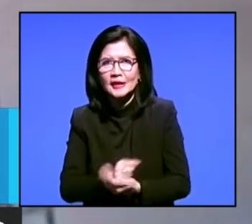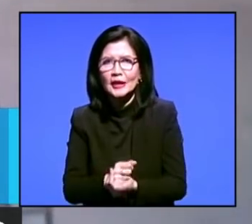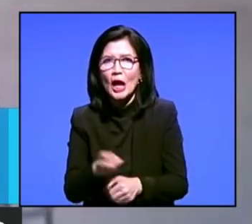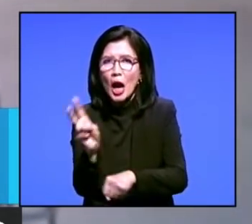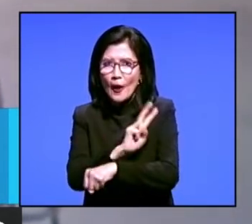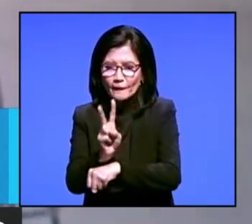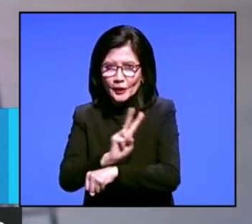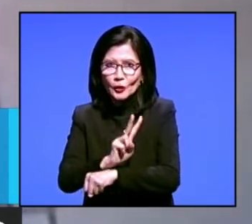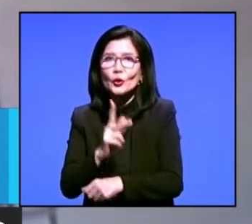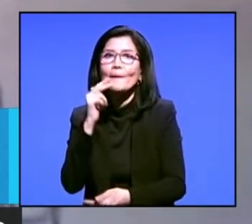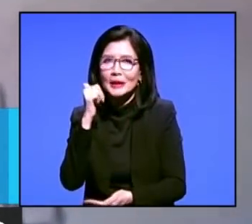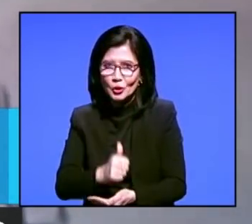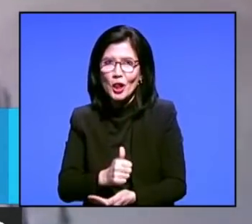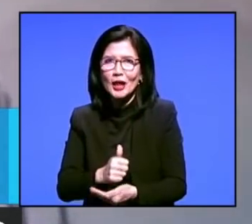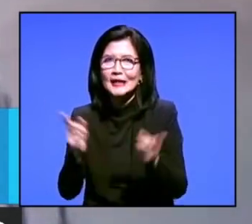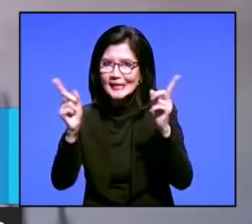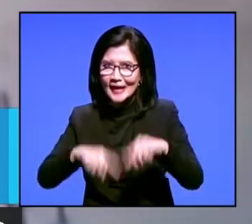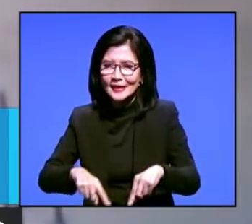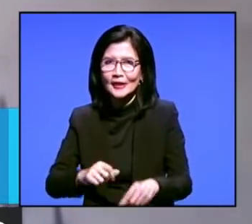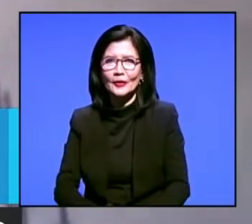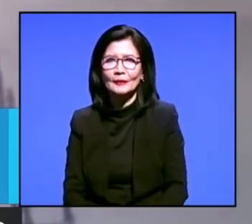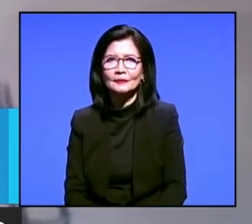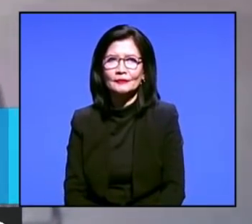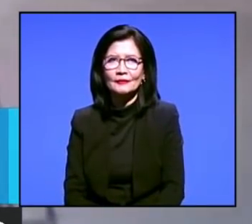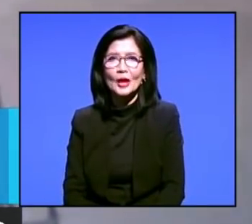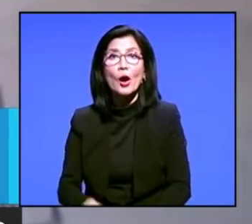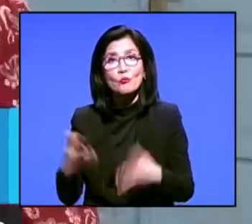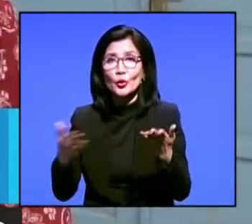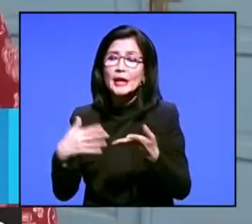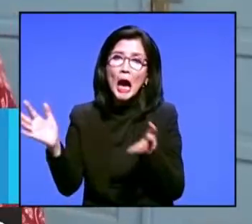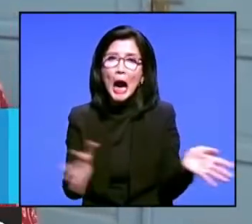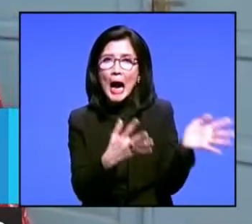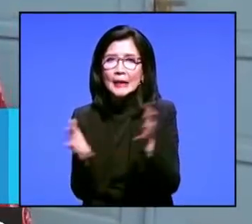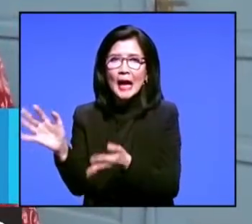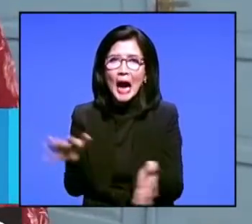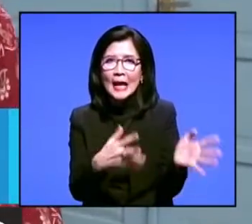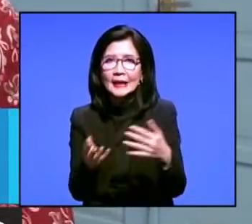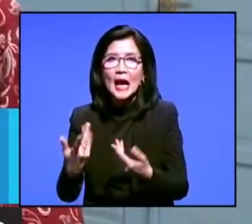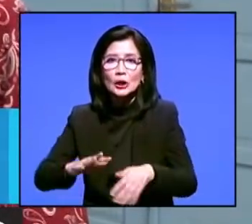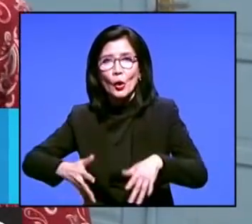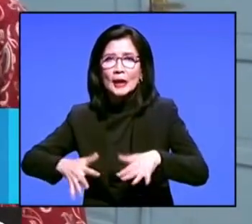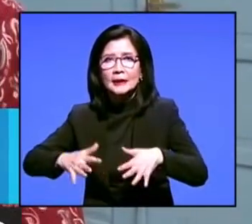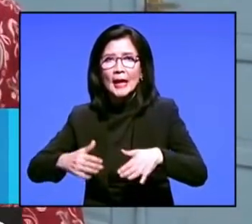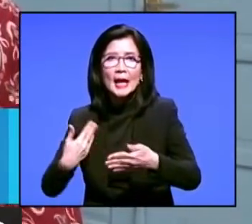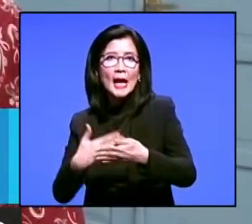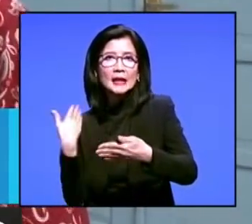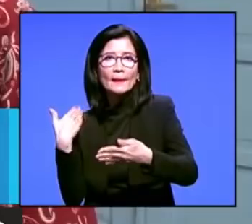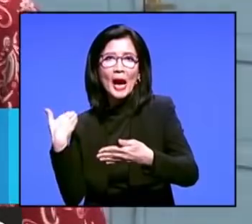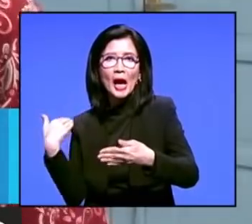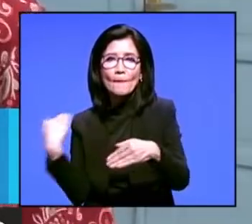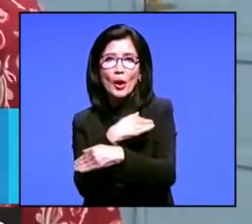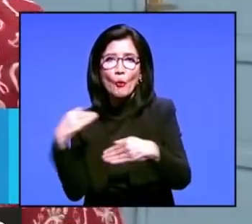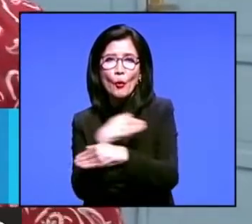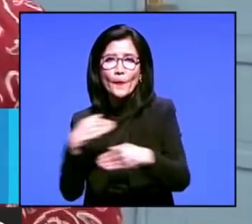ini memang benar terjadi. Kemungkinan ya, bisa kena angin, bisa tadi ada getaran di belakang karena banyak mobil yang lalu-lalang di